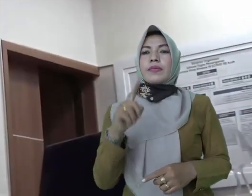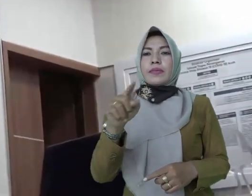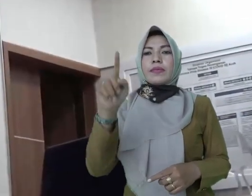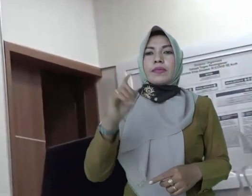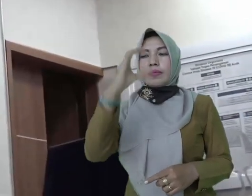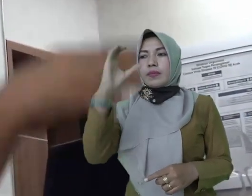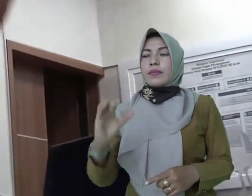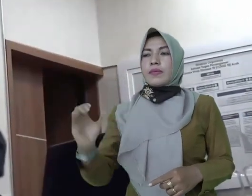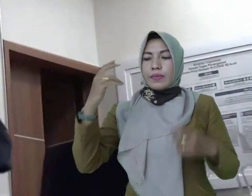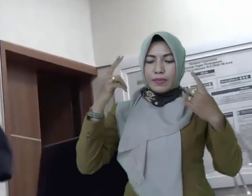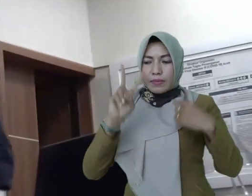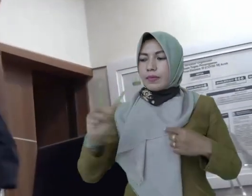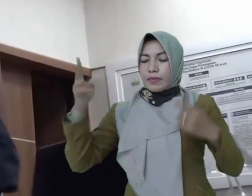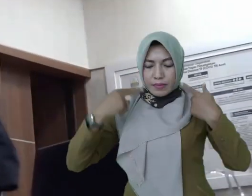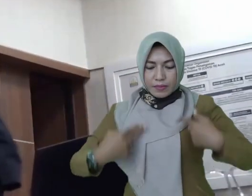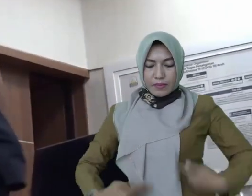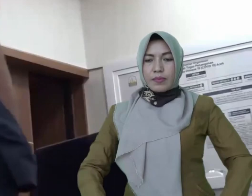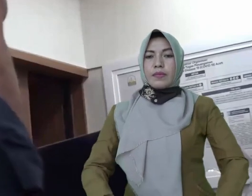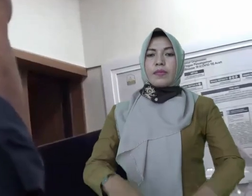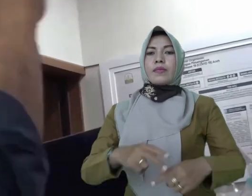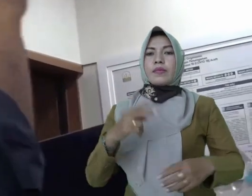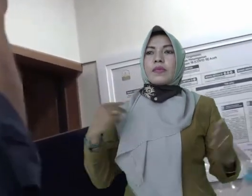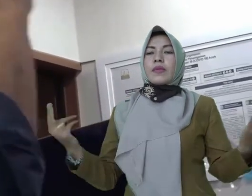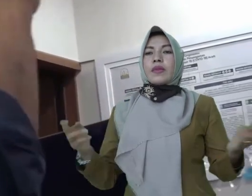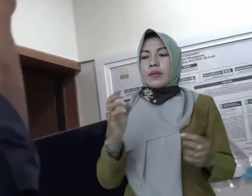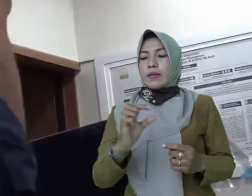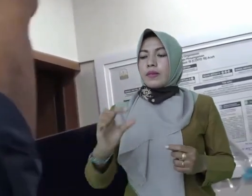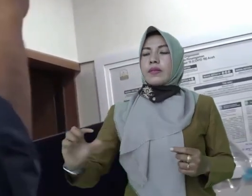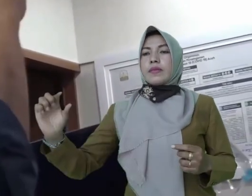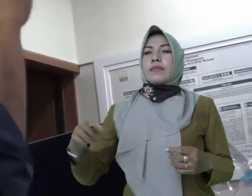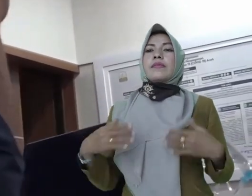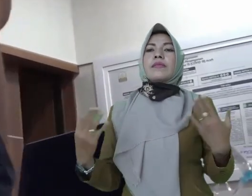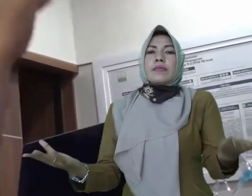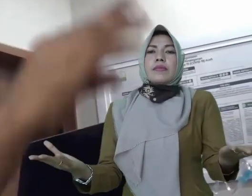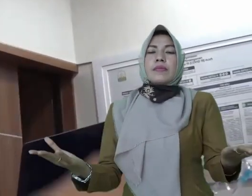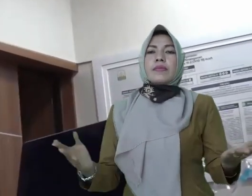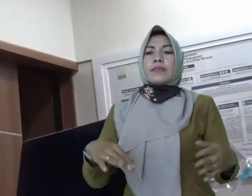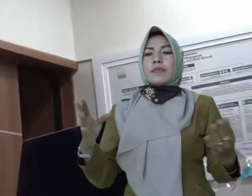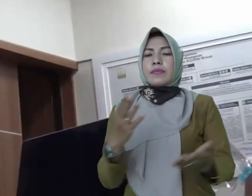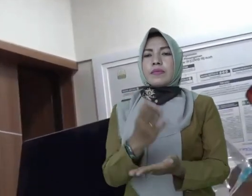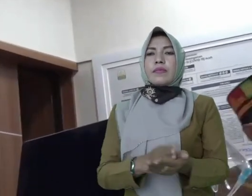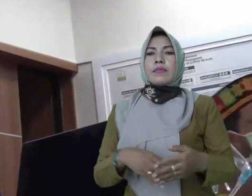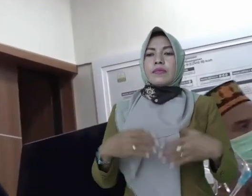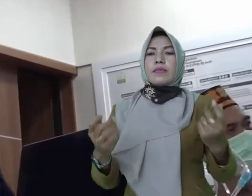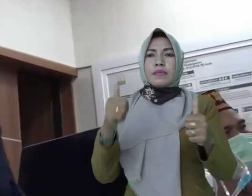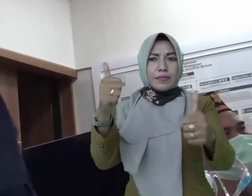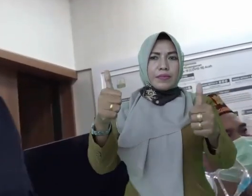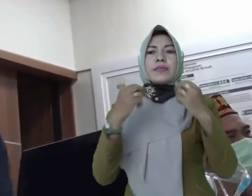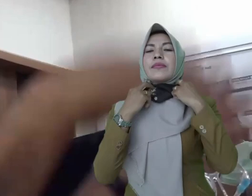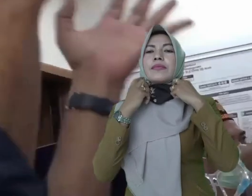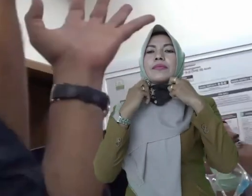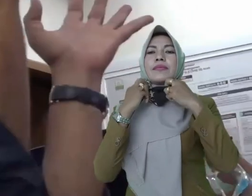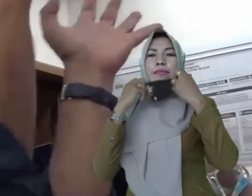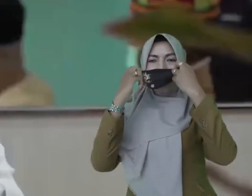dipahami. Nah, itu cara virus masuk ke dalam tubuh sampai menimbulkan gejala. Nah, bagaimana mencegahnya, Bu Guru, Pak